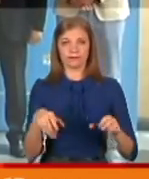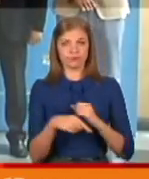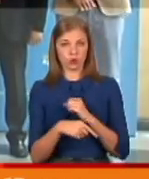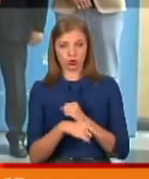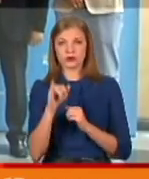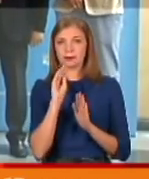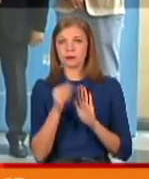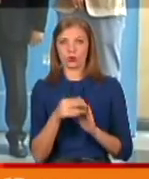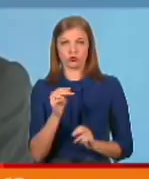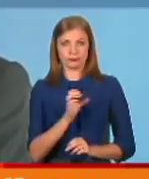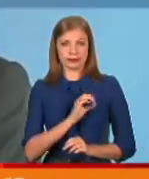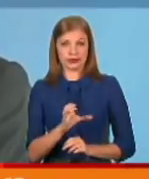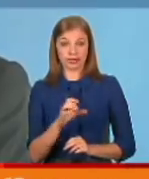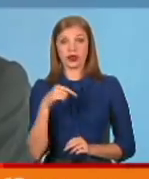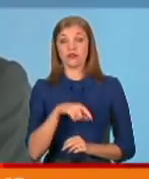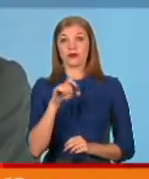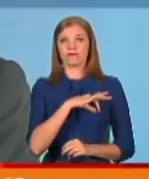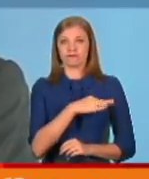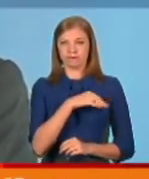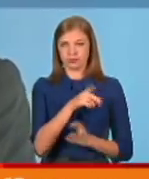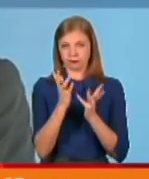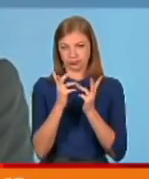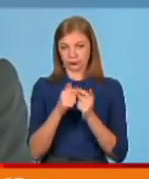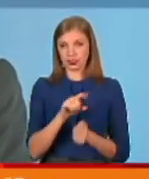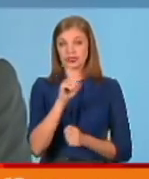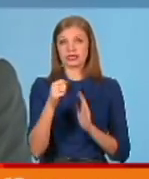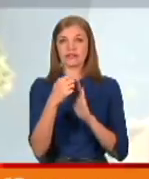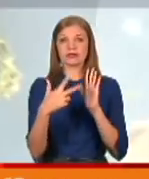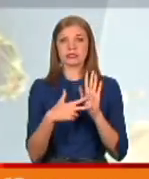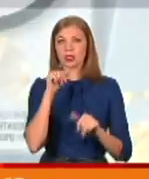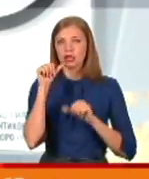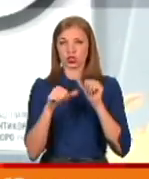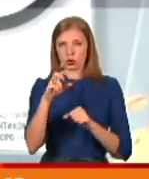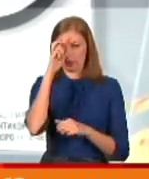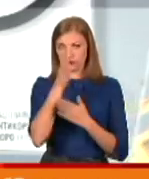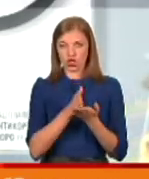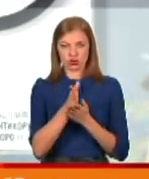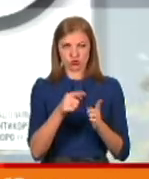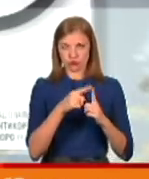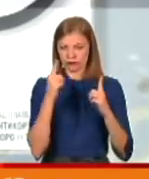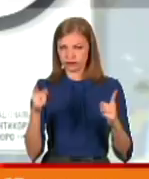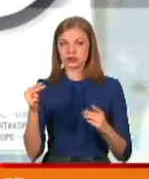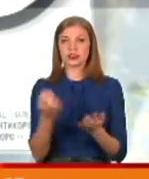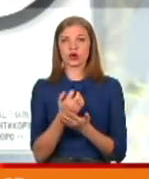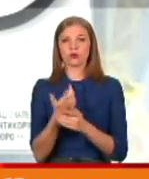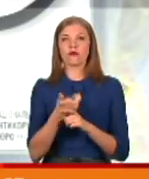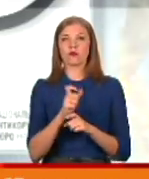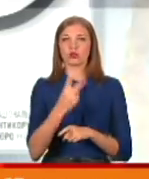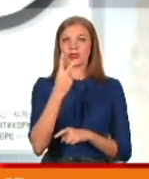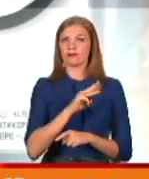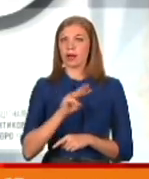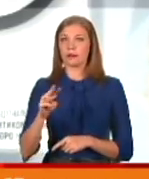та приховуванні статків. Детективи НАБУ підрахували, за 18 років держслужби Омелян заробив понад 2